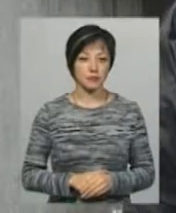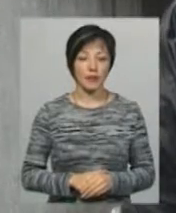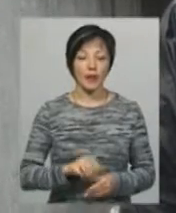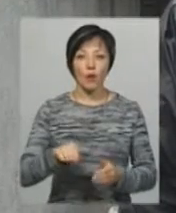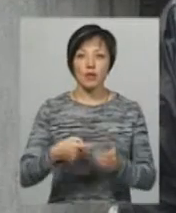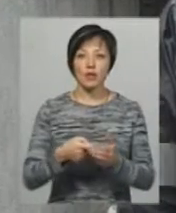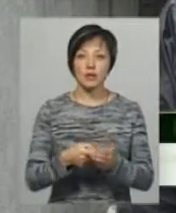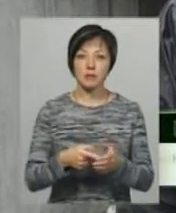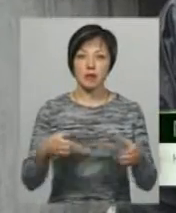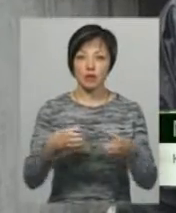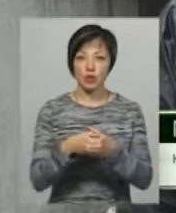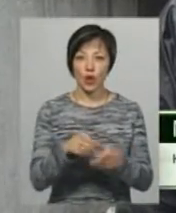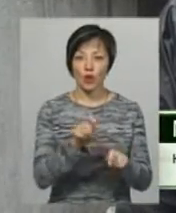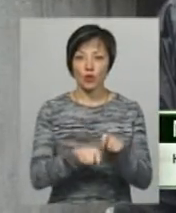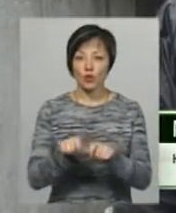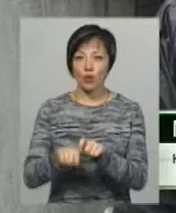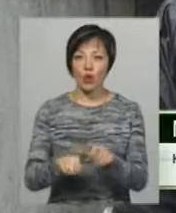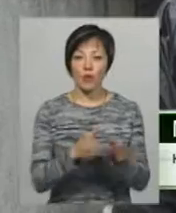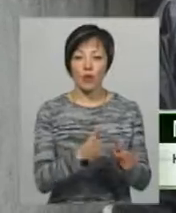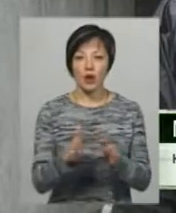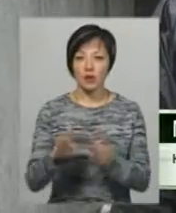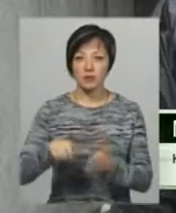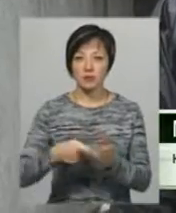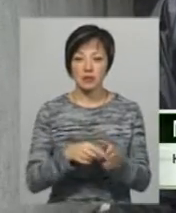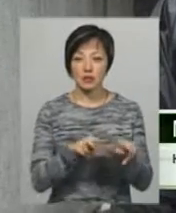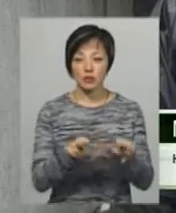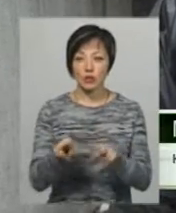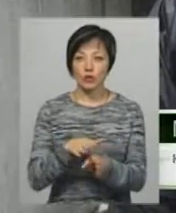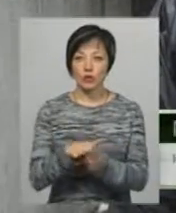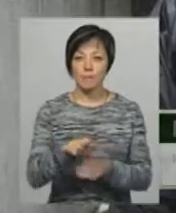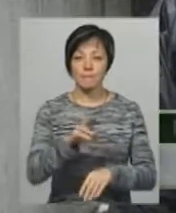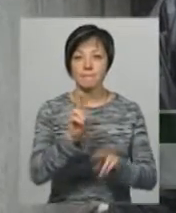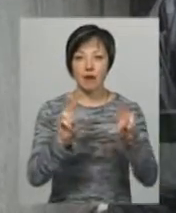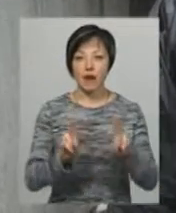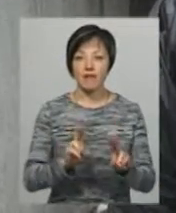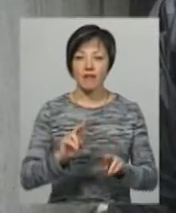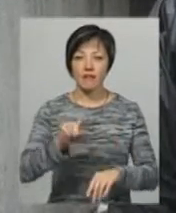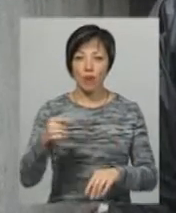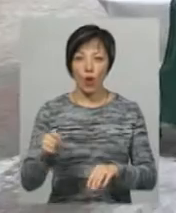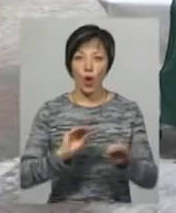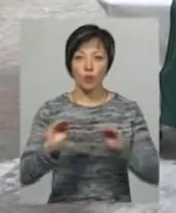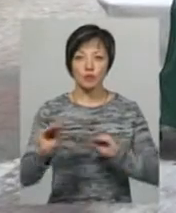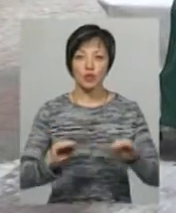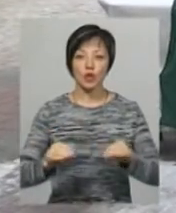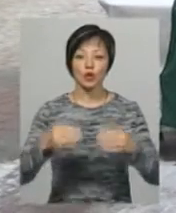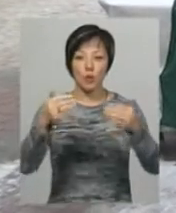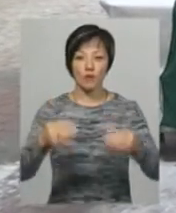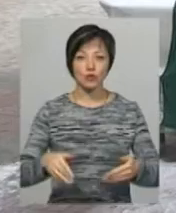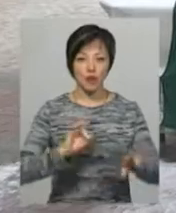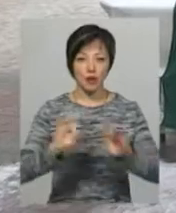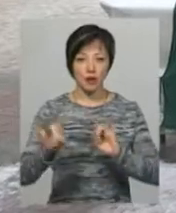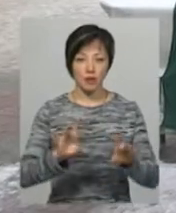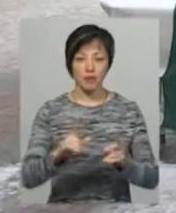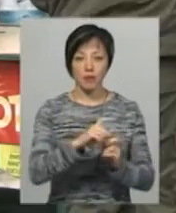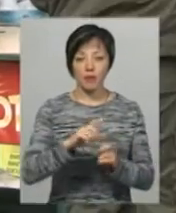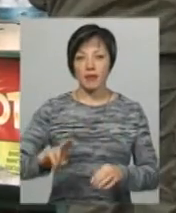Муніципальна дружина контролює громадський порядок міста та слідкує за дотриманням правил і вимог щодо розміщення зовнішньої реклами. За словами директора